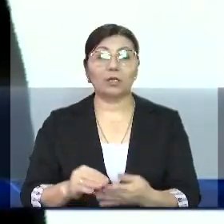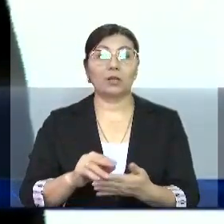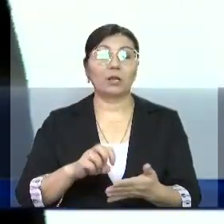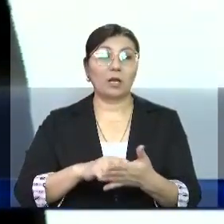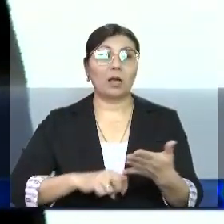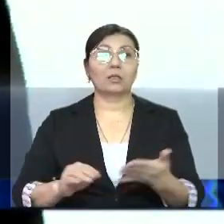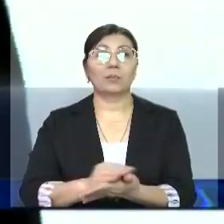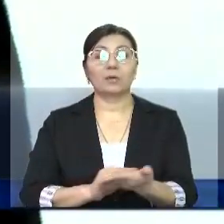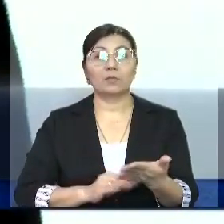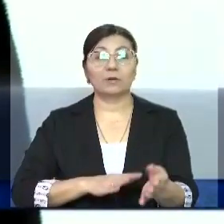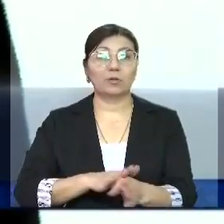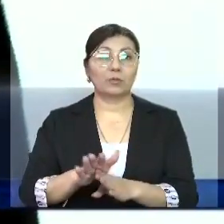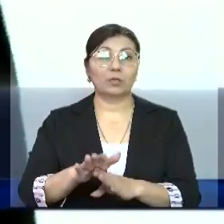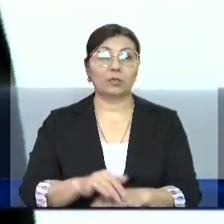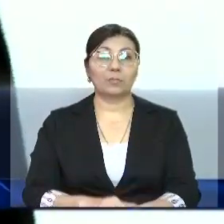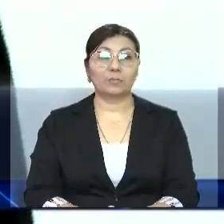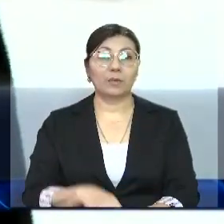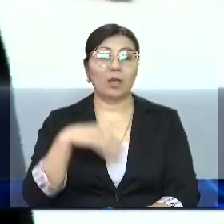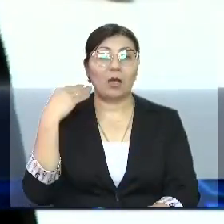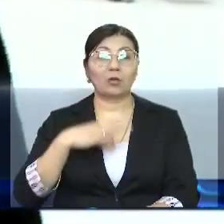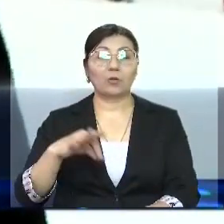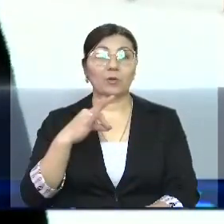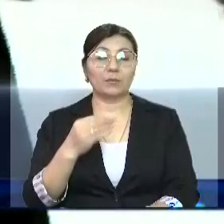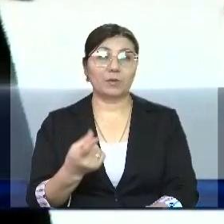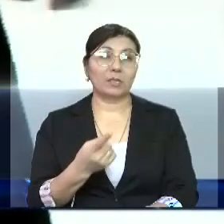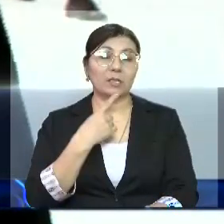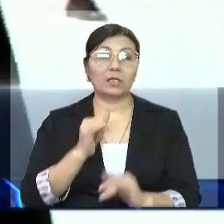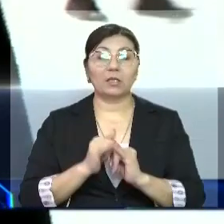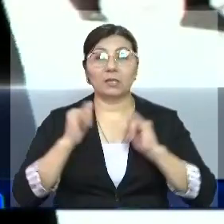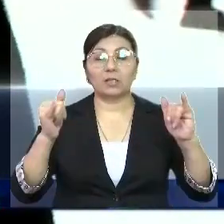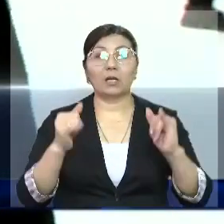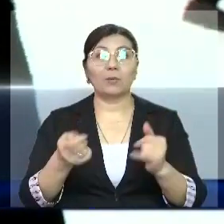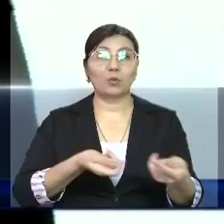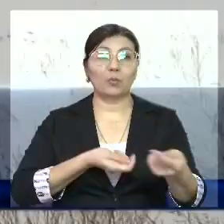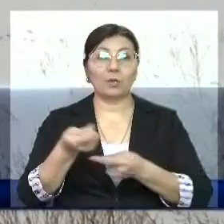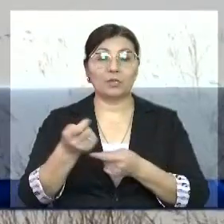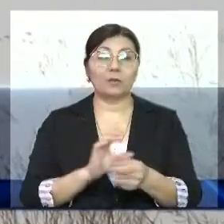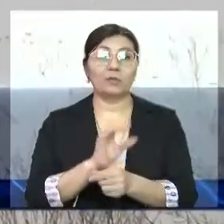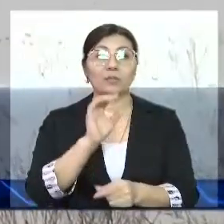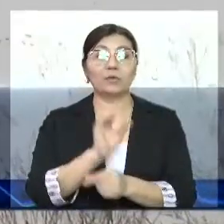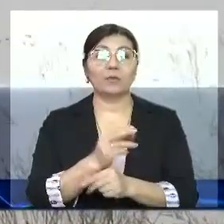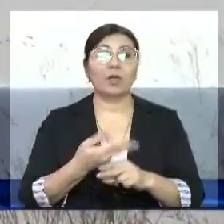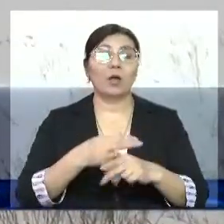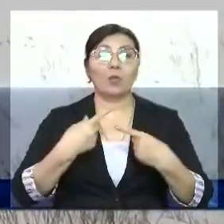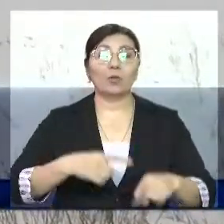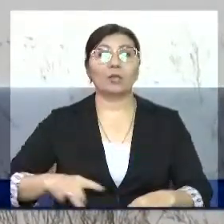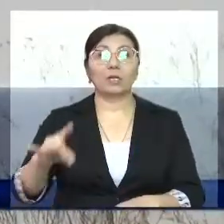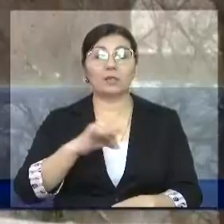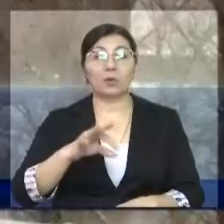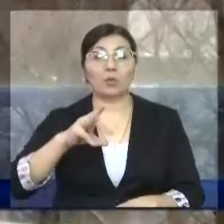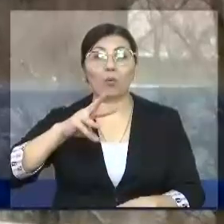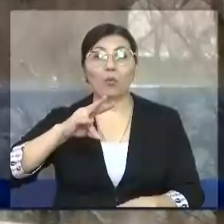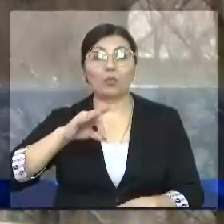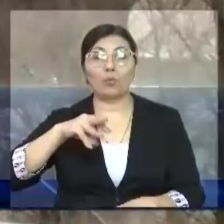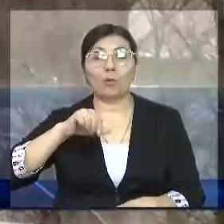хаттамалық негізде толтырылып, Ақтөбе облысының тілдерді дамыту басқармасына ұсынылады. Бұдан соң республикалық ономастика